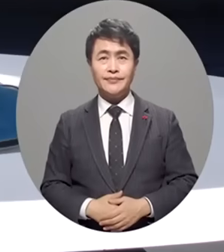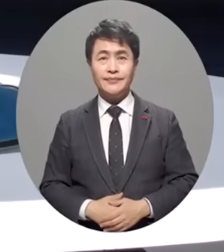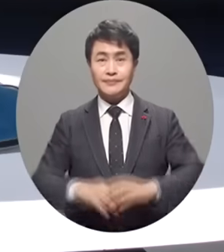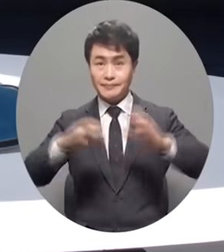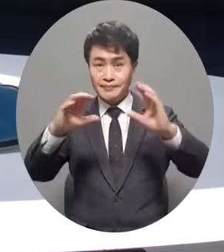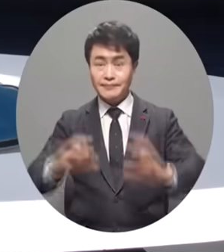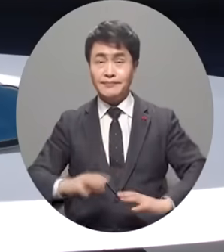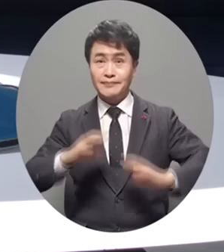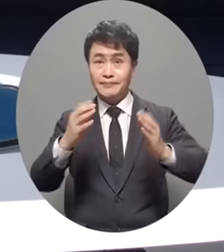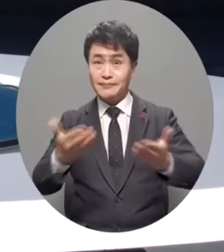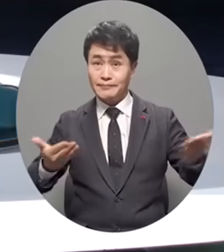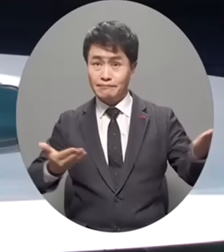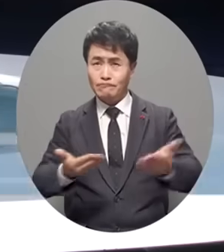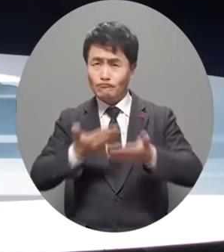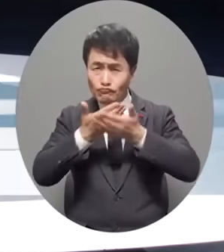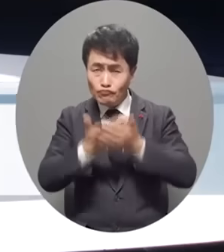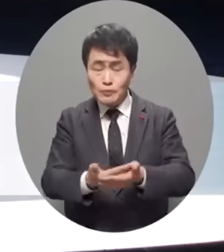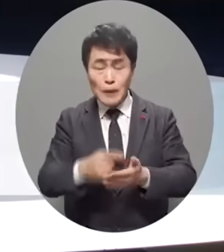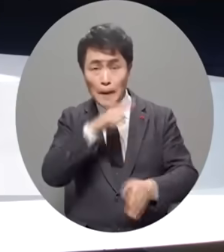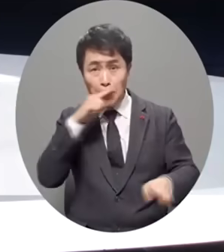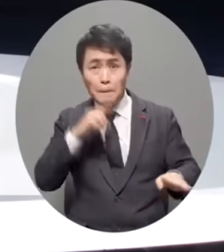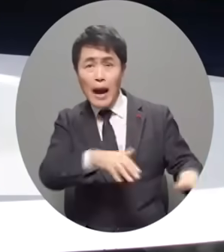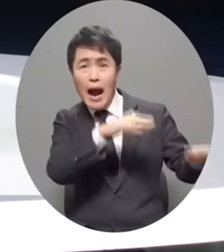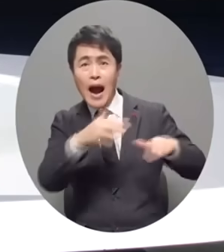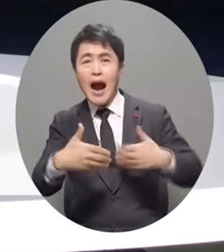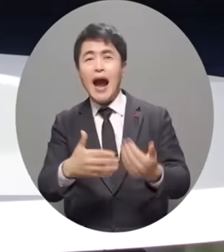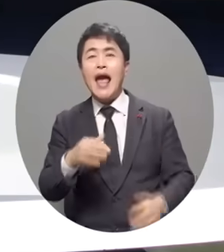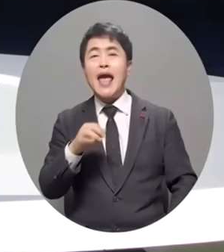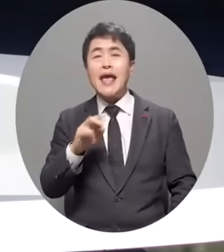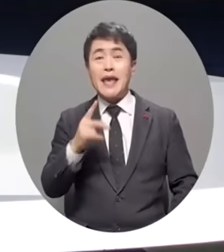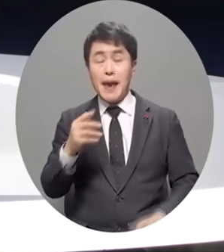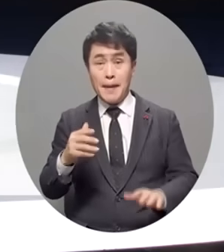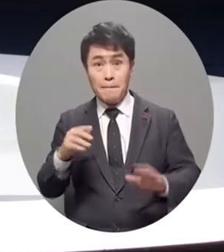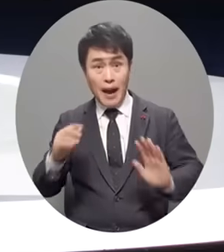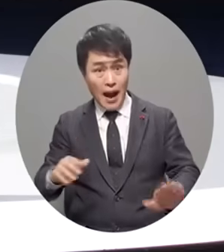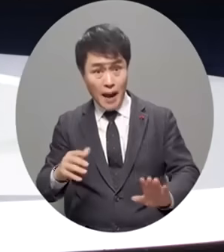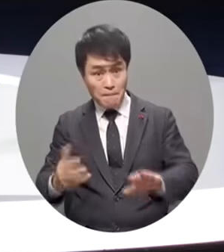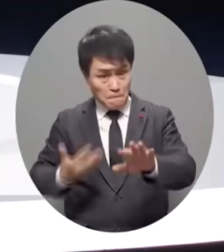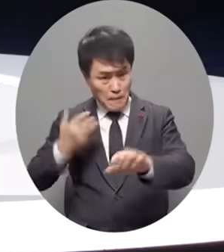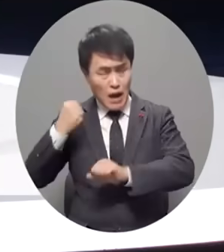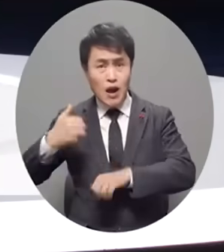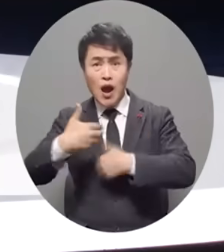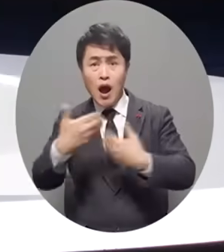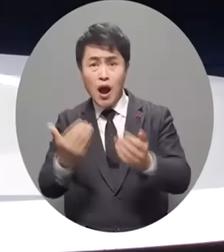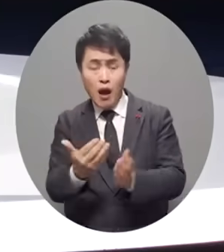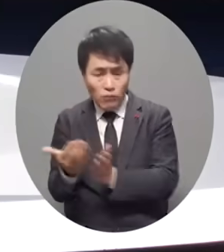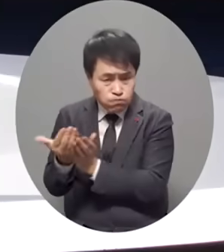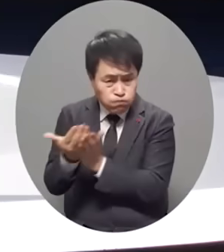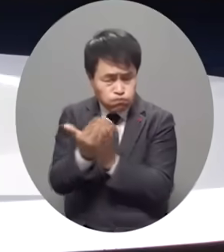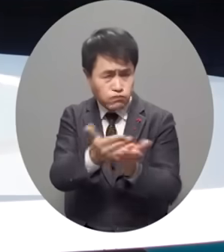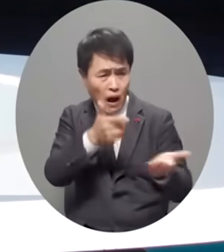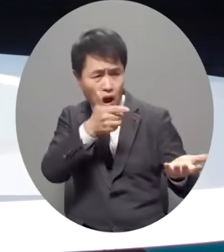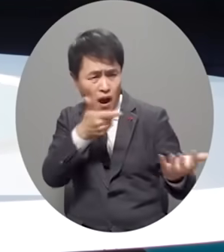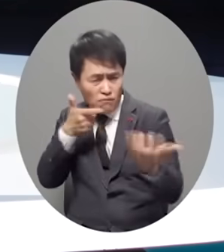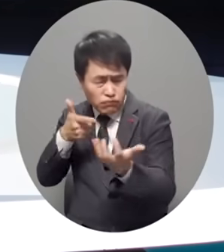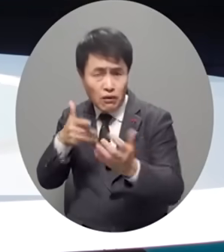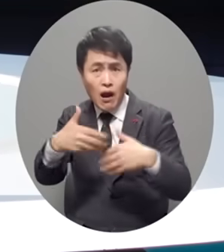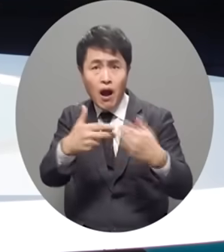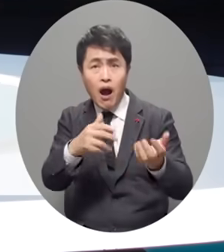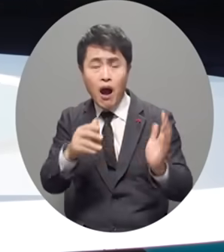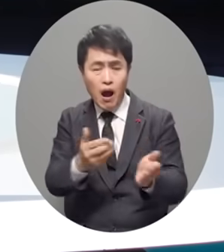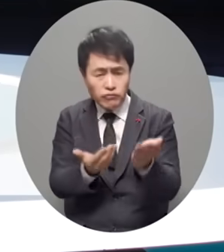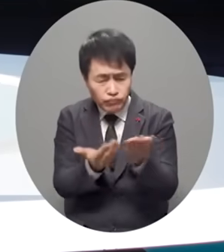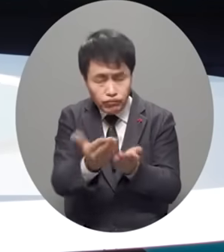세계 교역의 핵심인 홍해에서 예멘 반군이 선박들을 잇따라 공격하면서 물류 대란이 현실화되고 있는